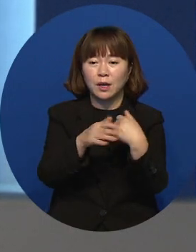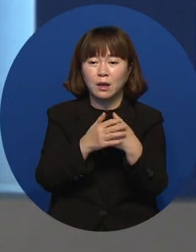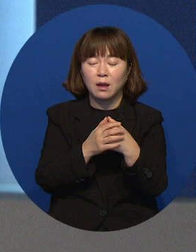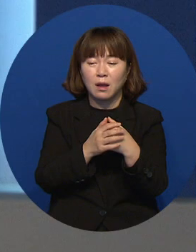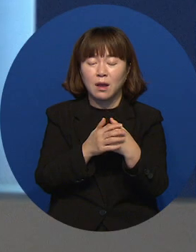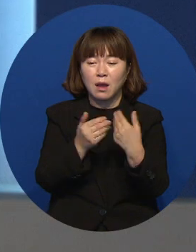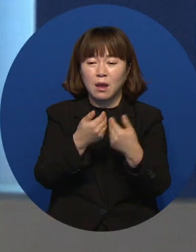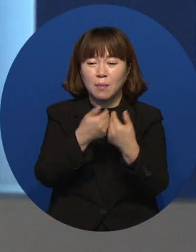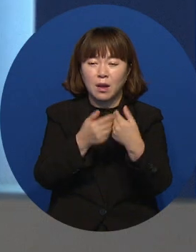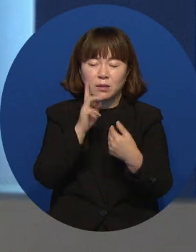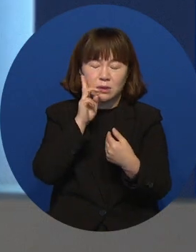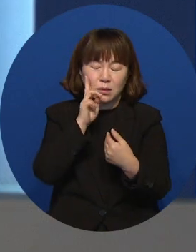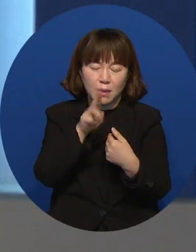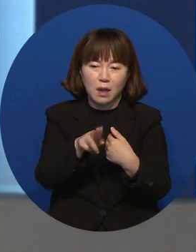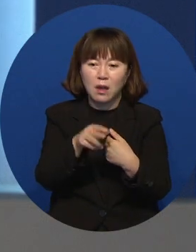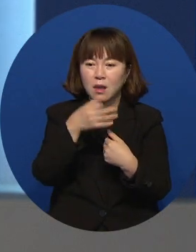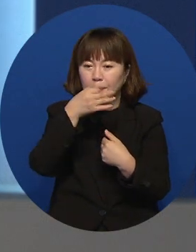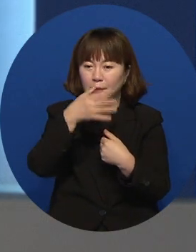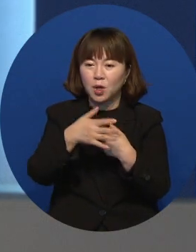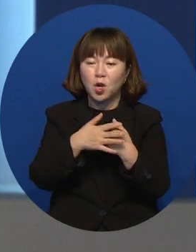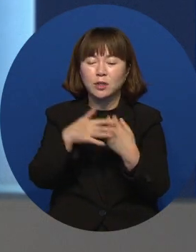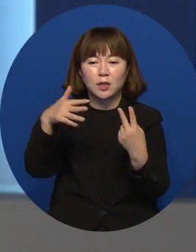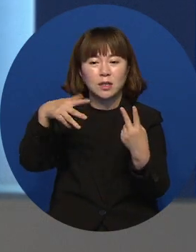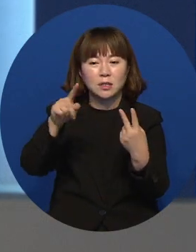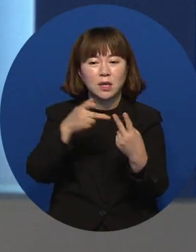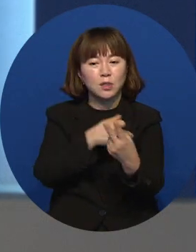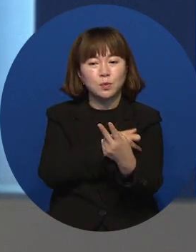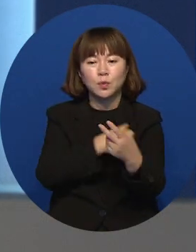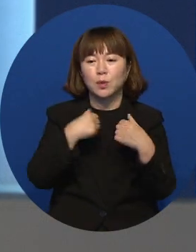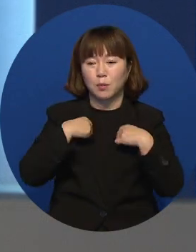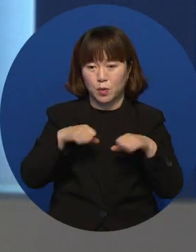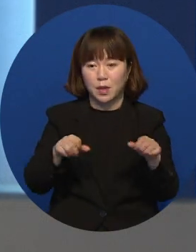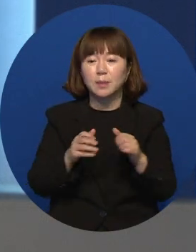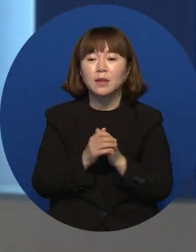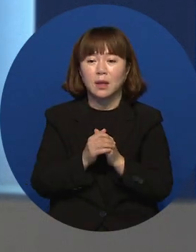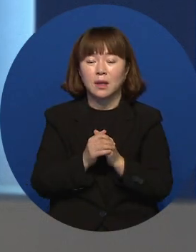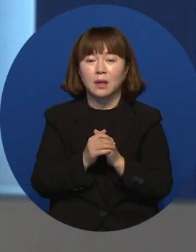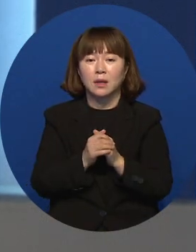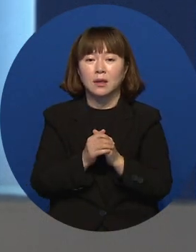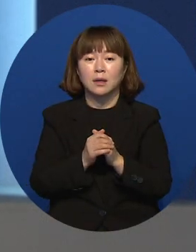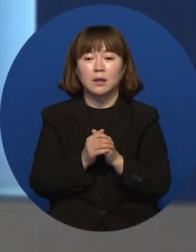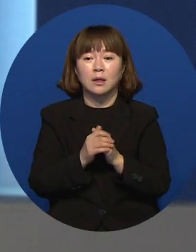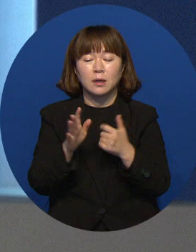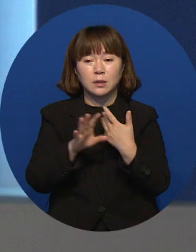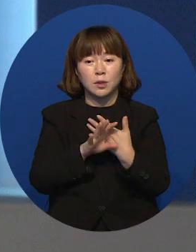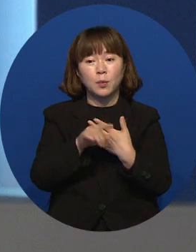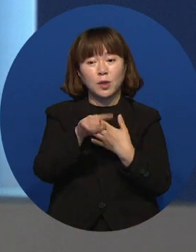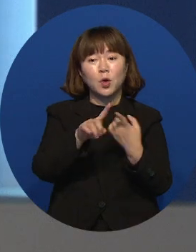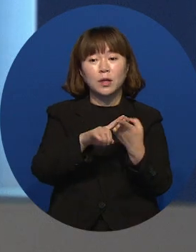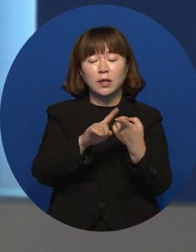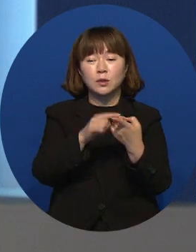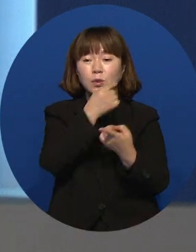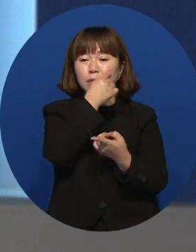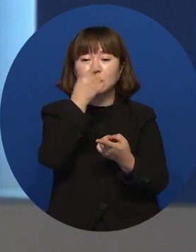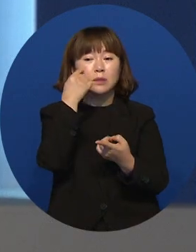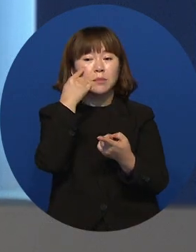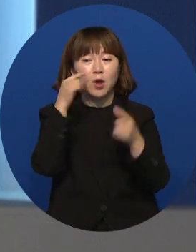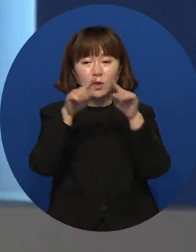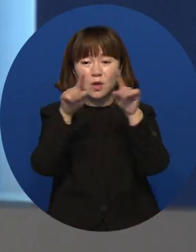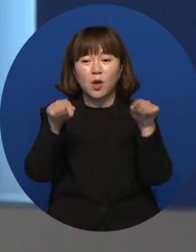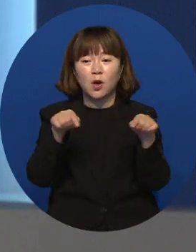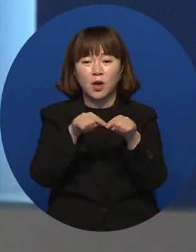힘들었어요 그가 2차 접종을 이제 못하는 거죠 그러면 여기에 대해서 어떻게 했던 증명서를 발급 돼야 되는데 이게